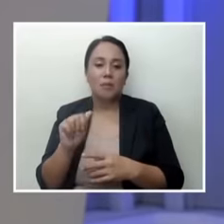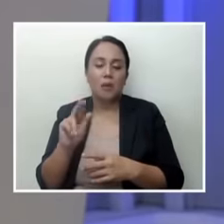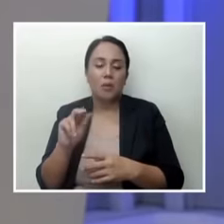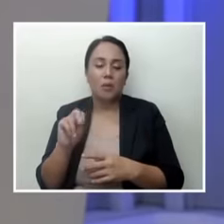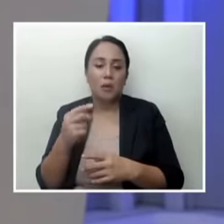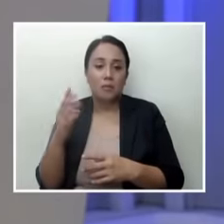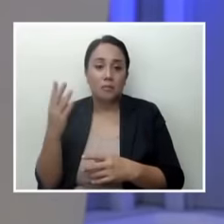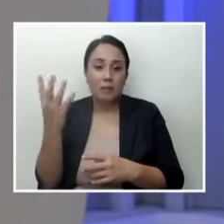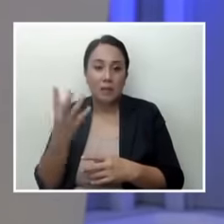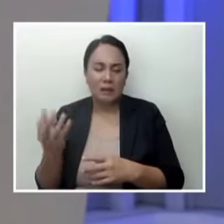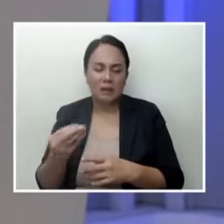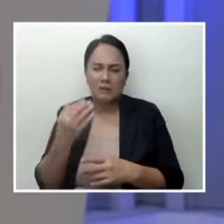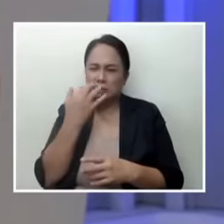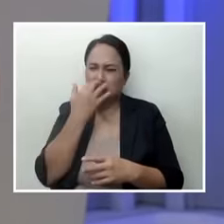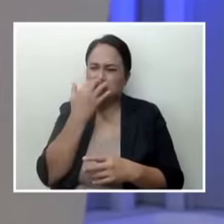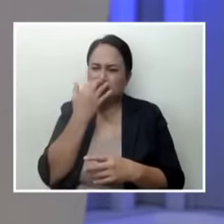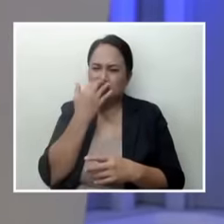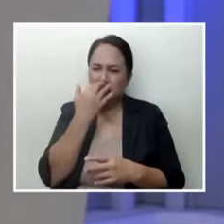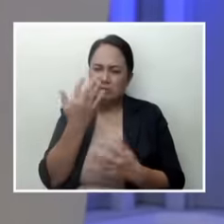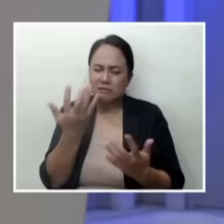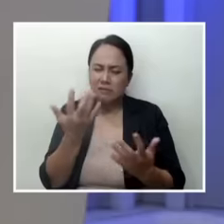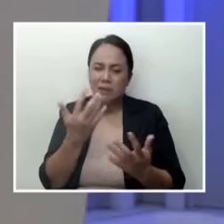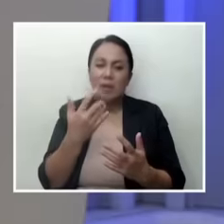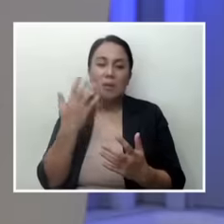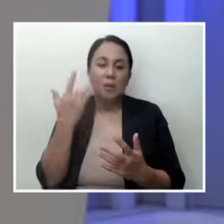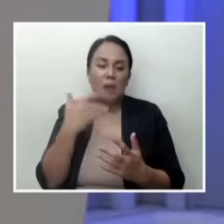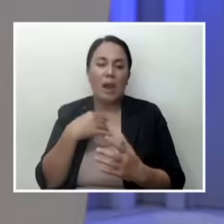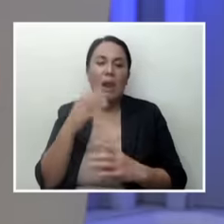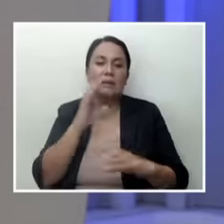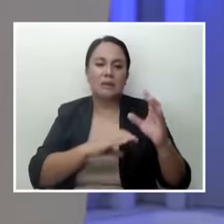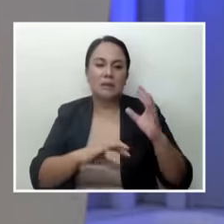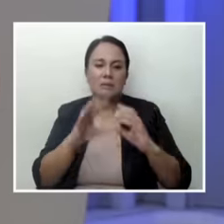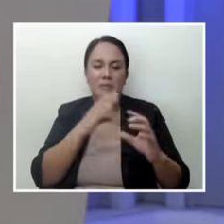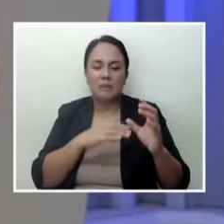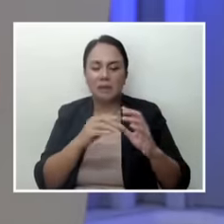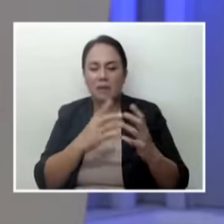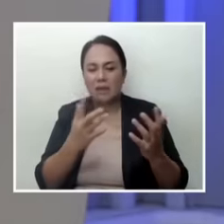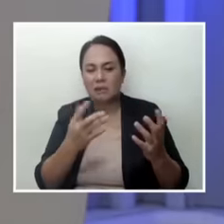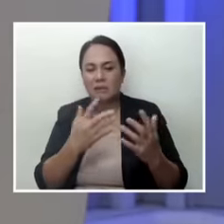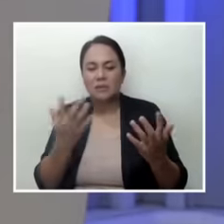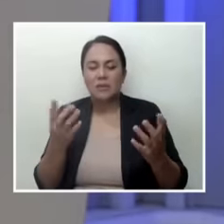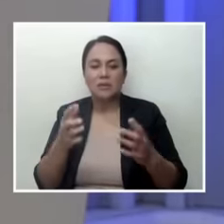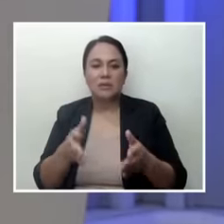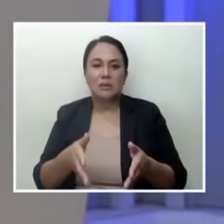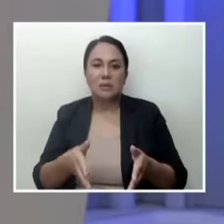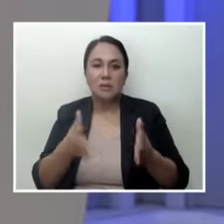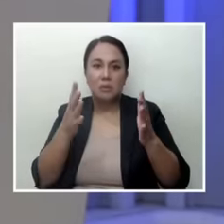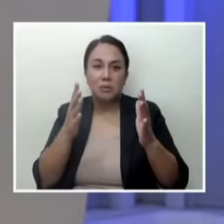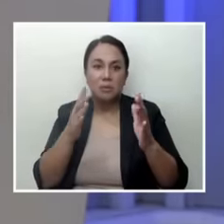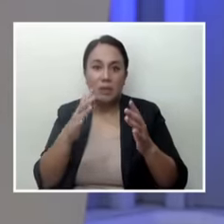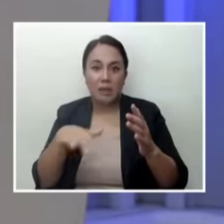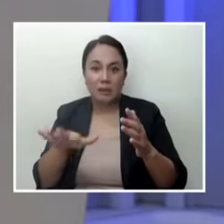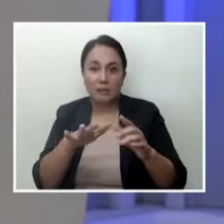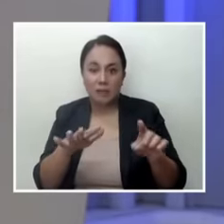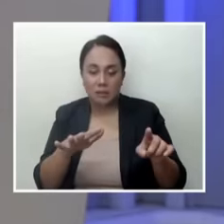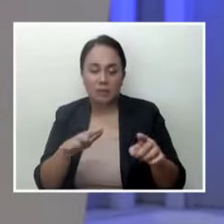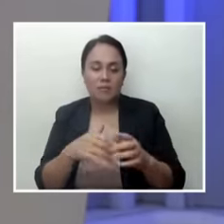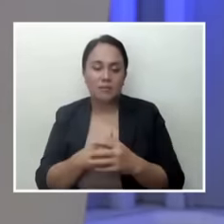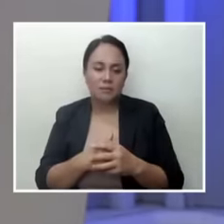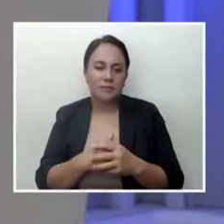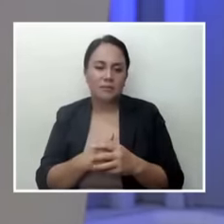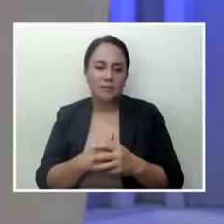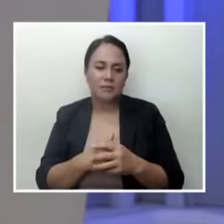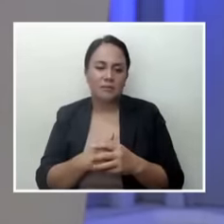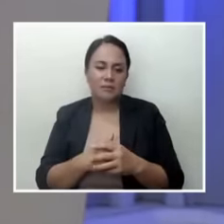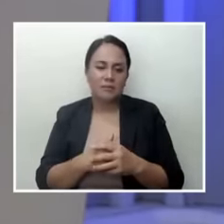dahil sa masangsang na amoy dulot ng chemical spill sa isang storage facility doon. Nagpapatrol,